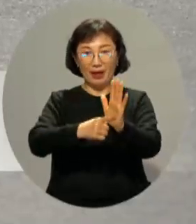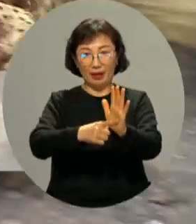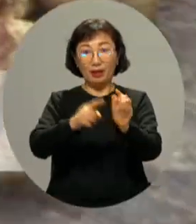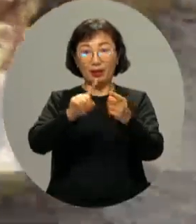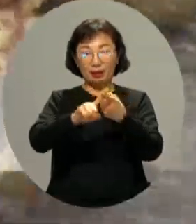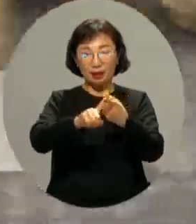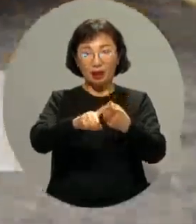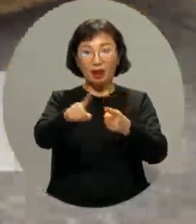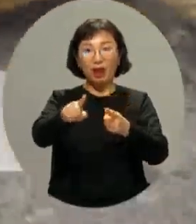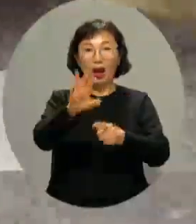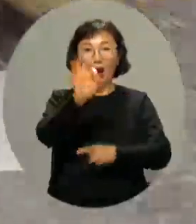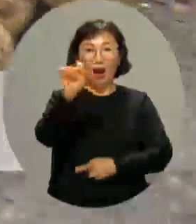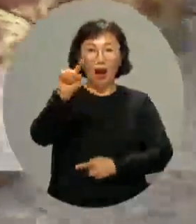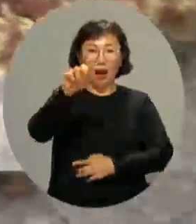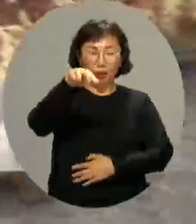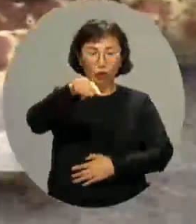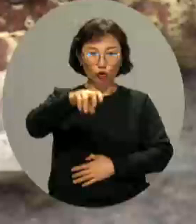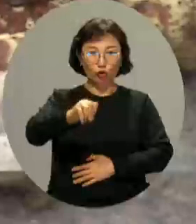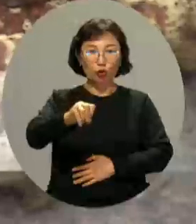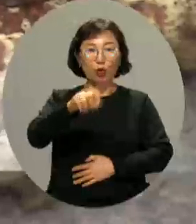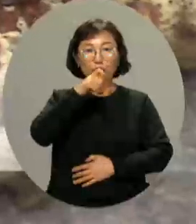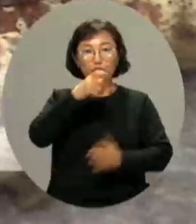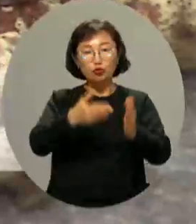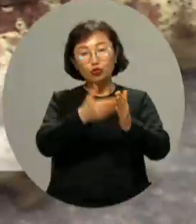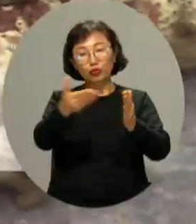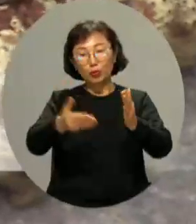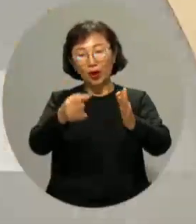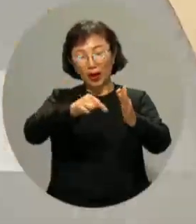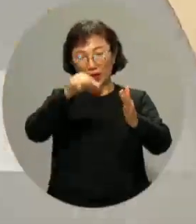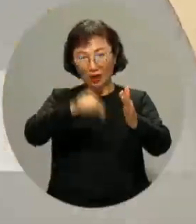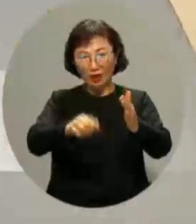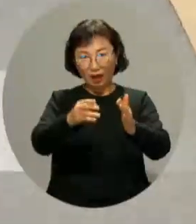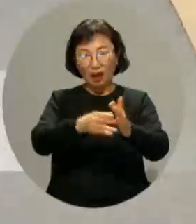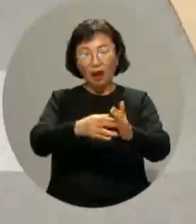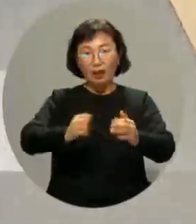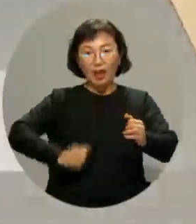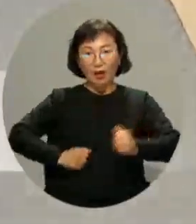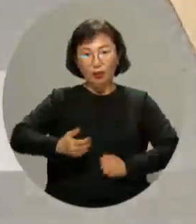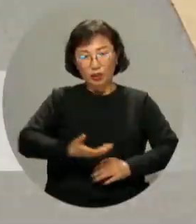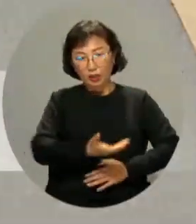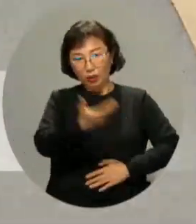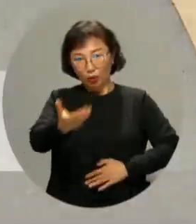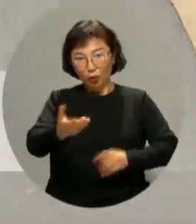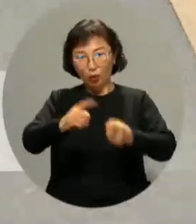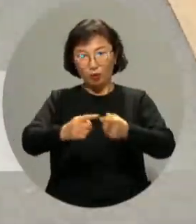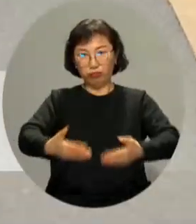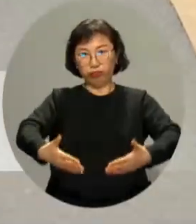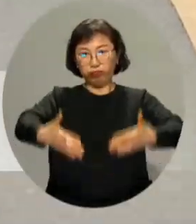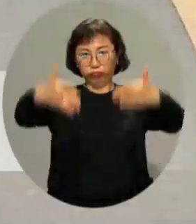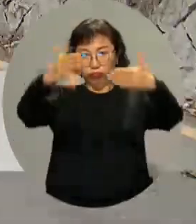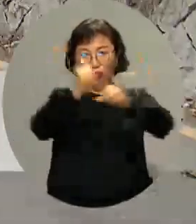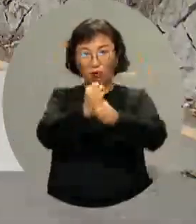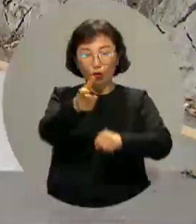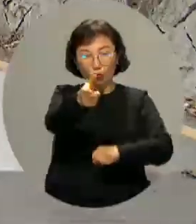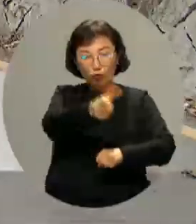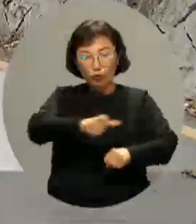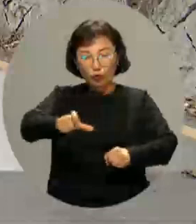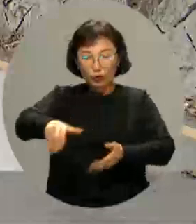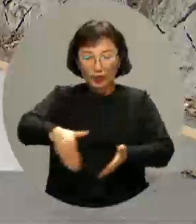로드킬이 잦은 아중호수 인근 300m 구간에 두꺼비 이동 유도 울타리와 유자용 수로를 설치해